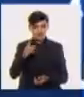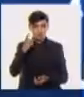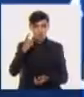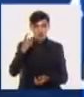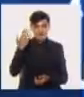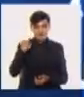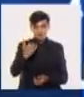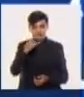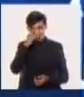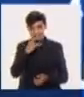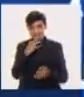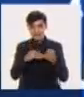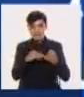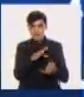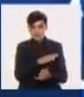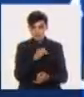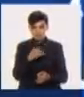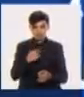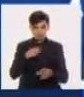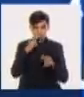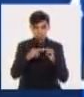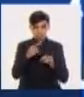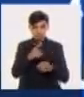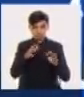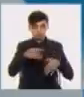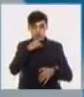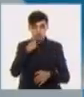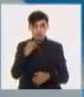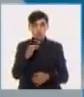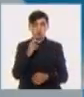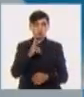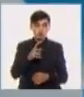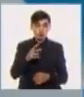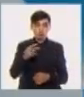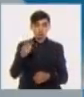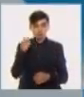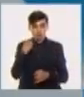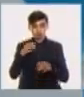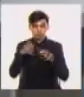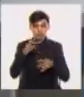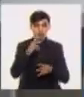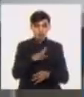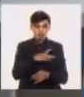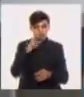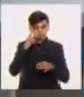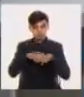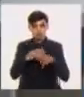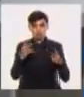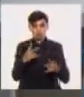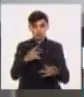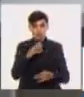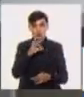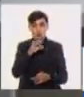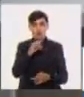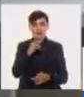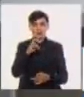территорией Казахстана. И это только часть утерянных земель. Поэтому кто кому еще должен, надо подумать, говорит он. Город Оренбург и